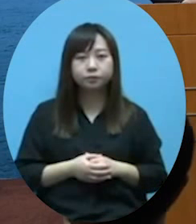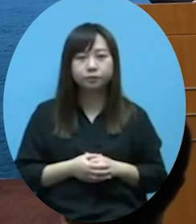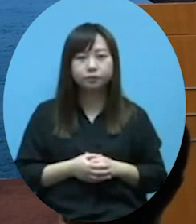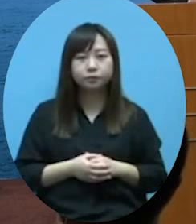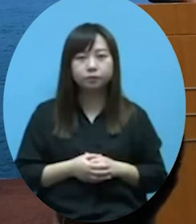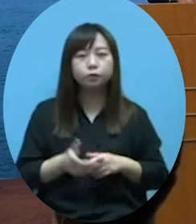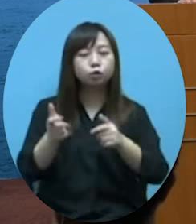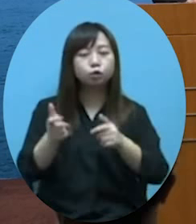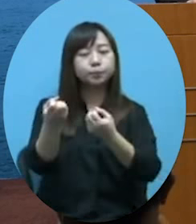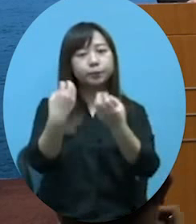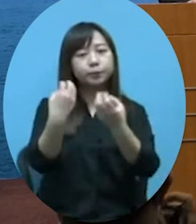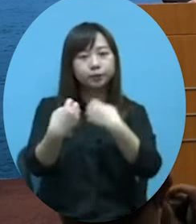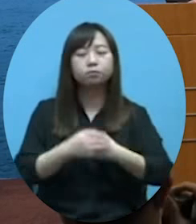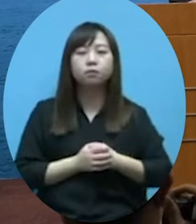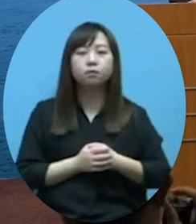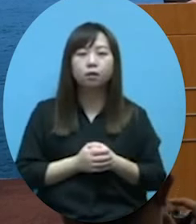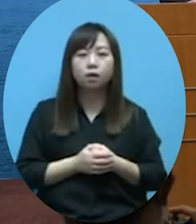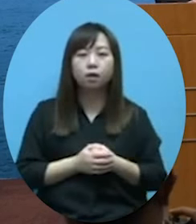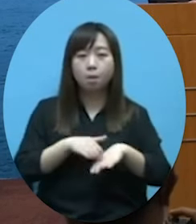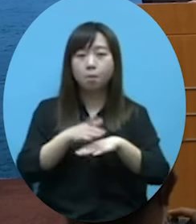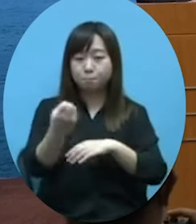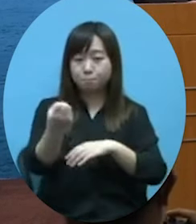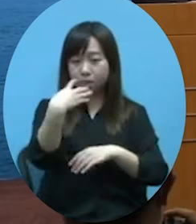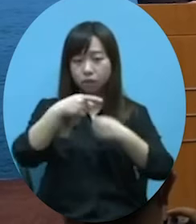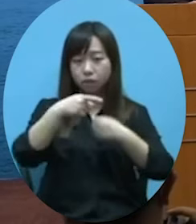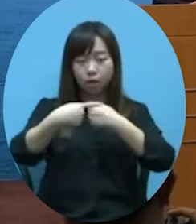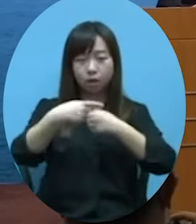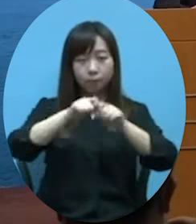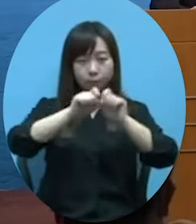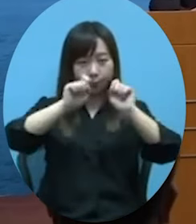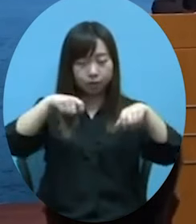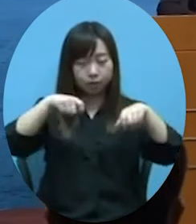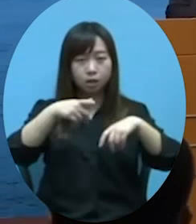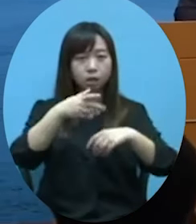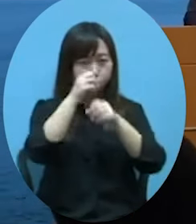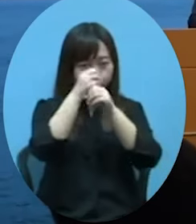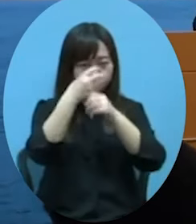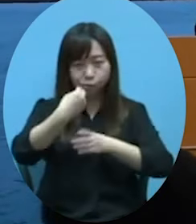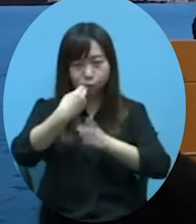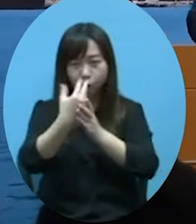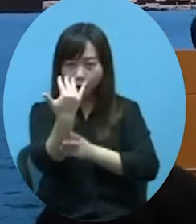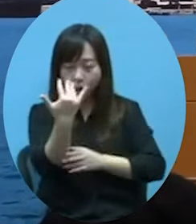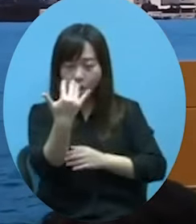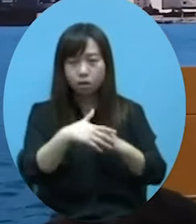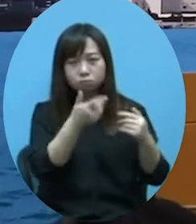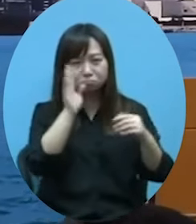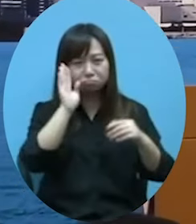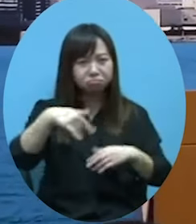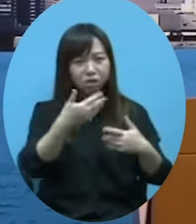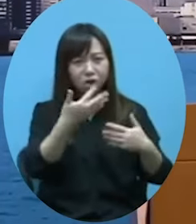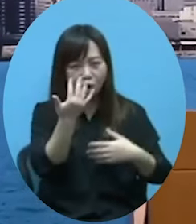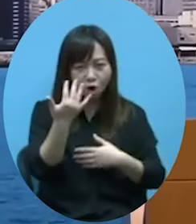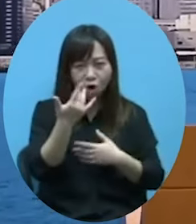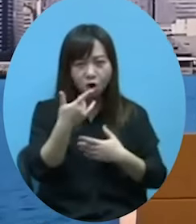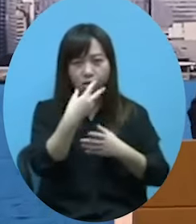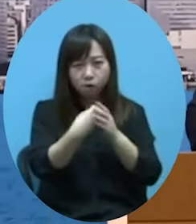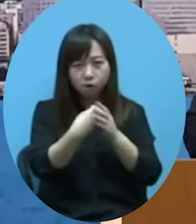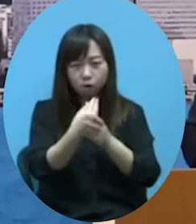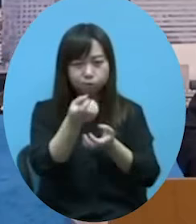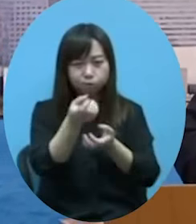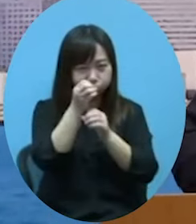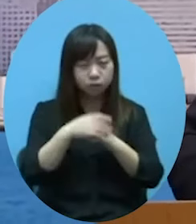多謝你的提問那你問到第一條問題呢是究竟拿了幾個樣本將來會繼續拿幾個樣本呢其實我們